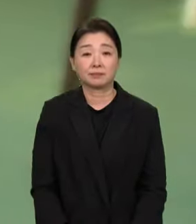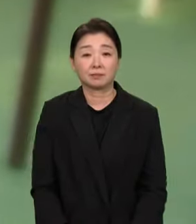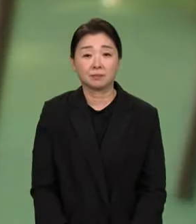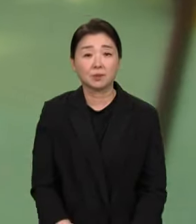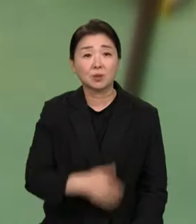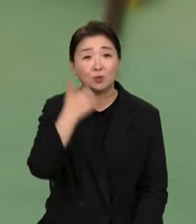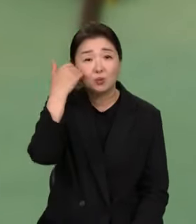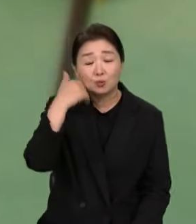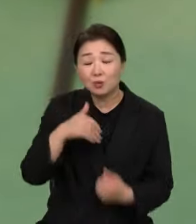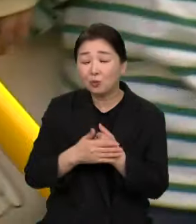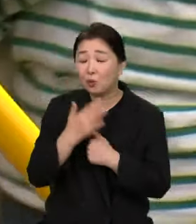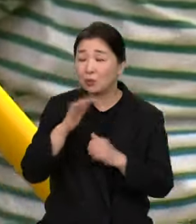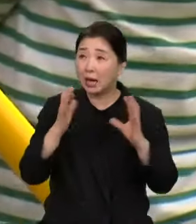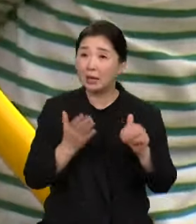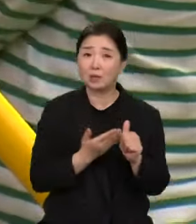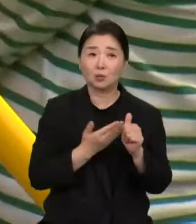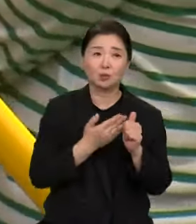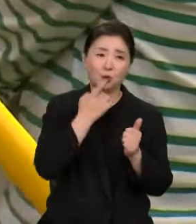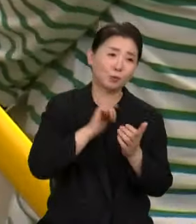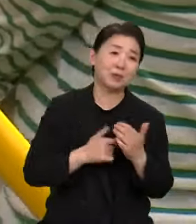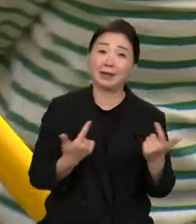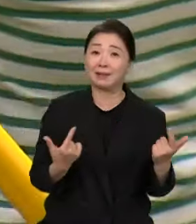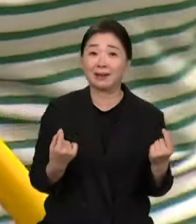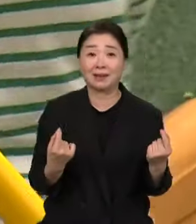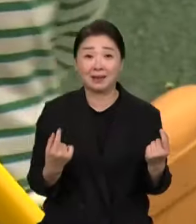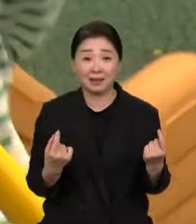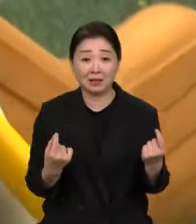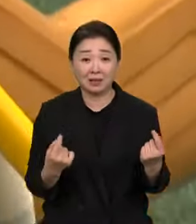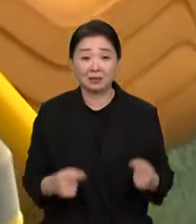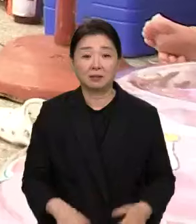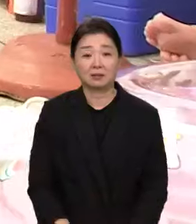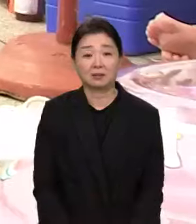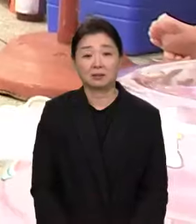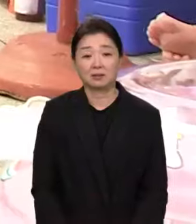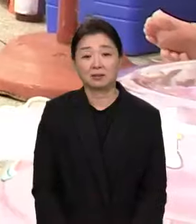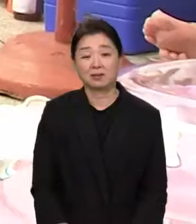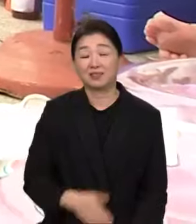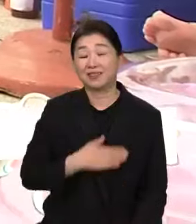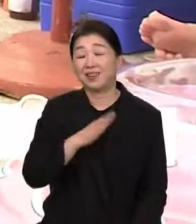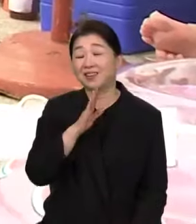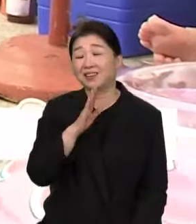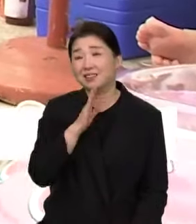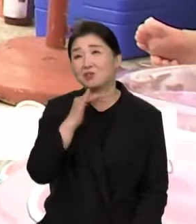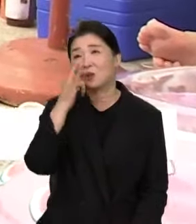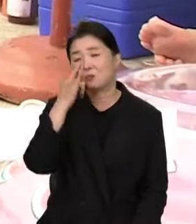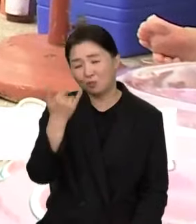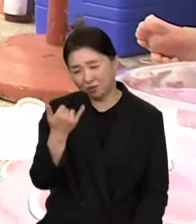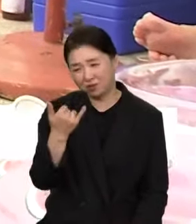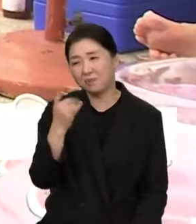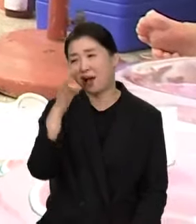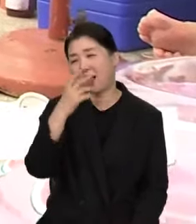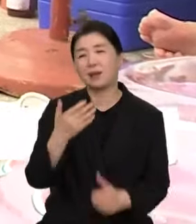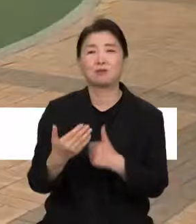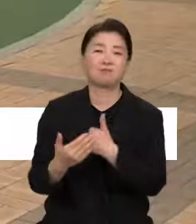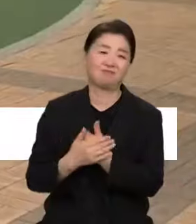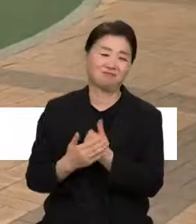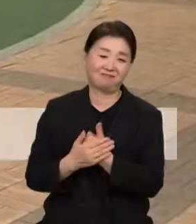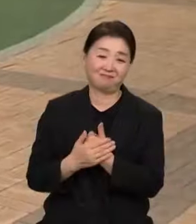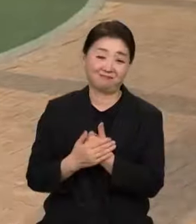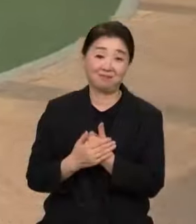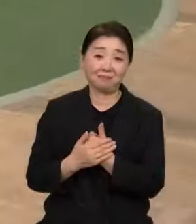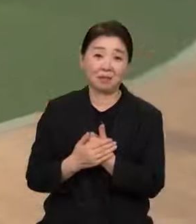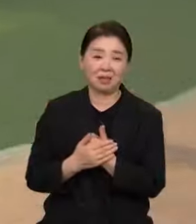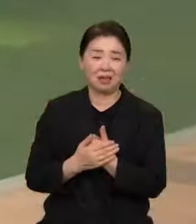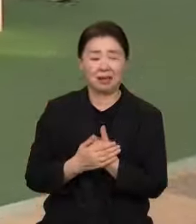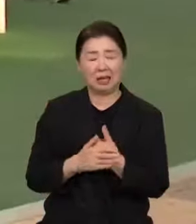누군가 도움없이 아이 키우는 건 쉽지 않습니다 저는 이제 신정 부모님이 많이 거의 이제 봐 주시기는 하는데